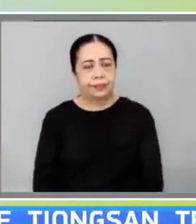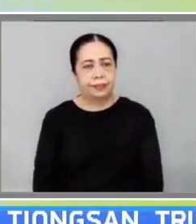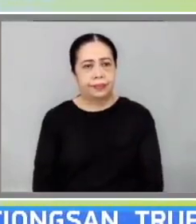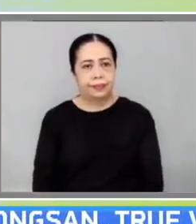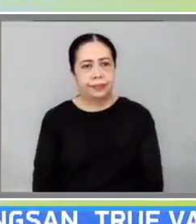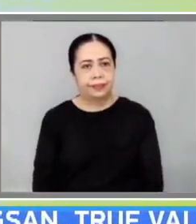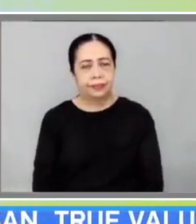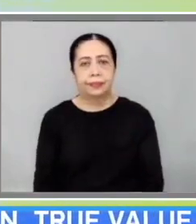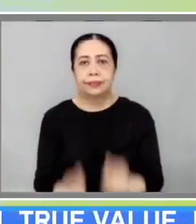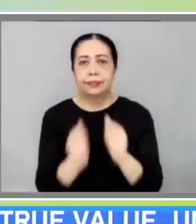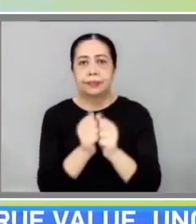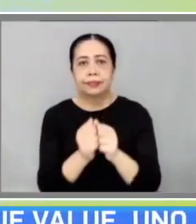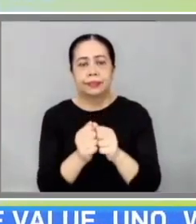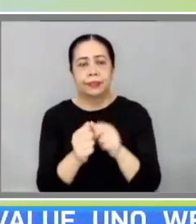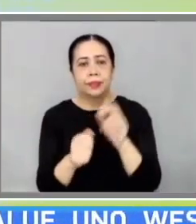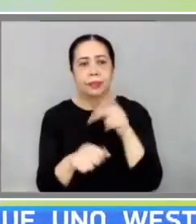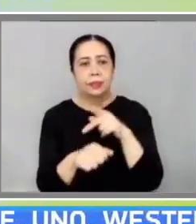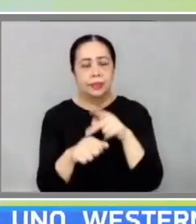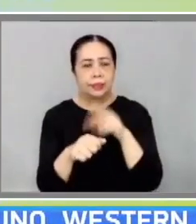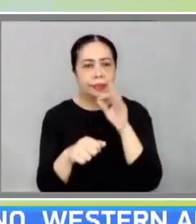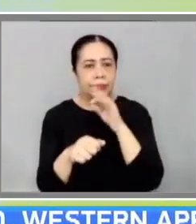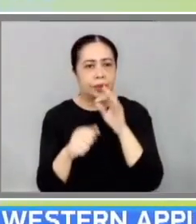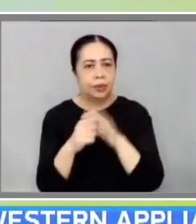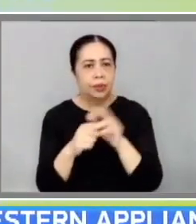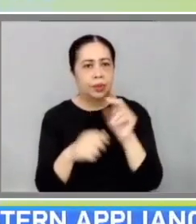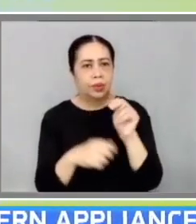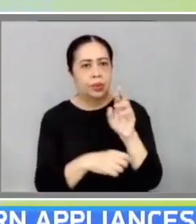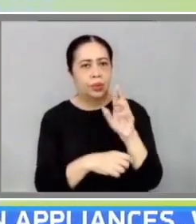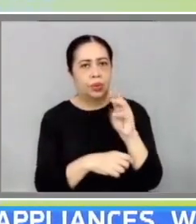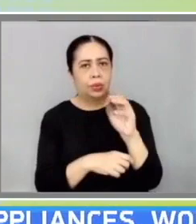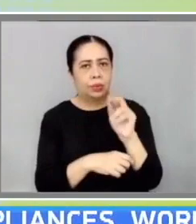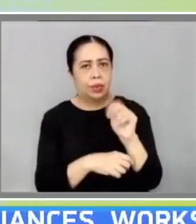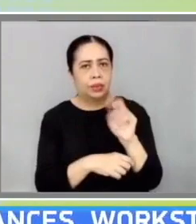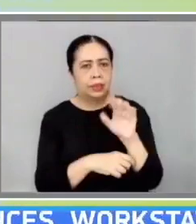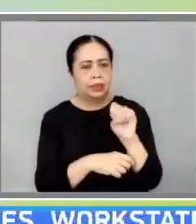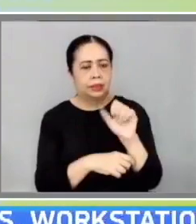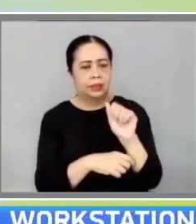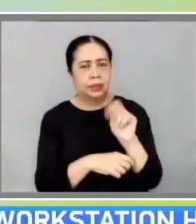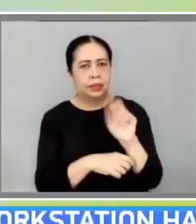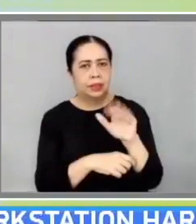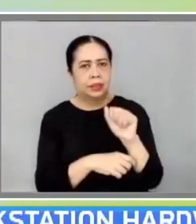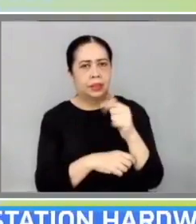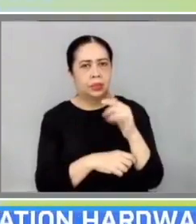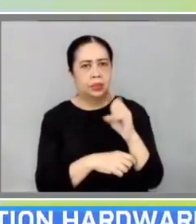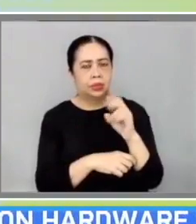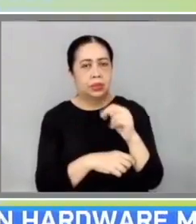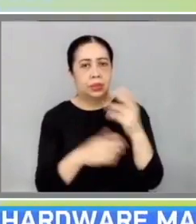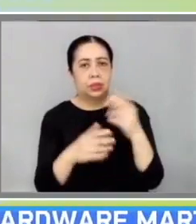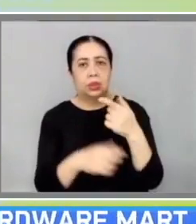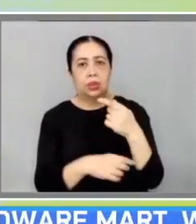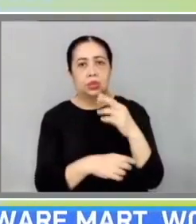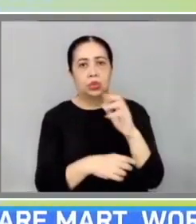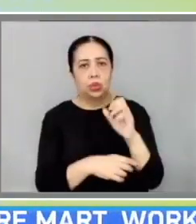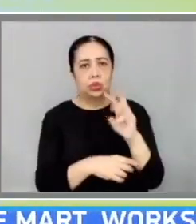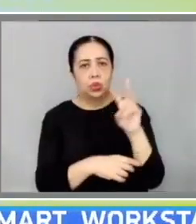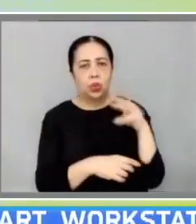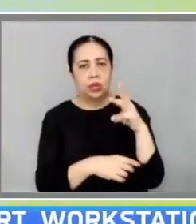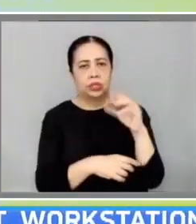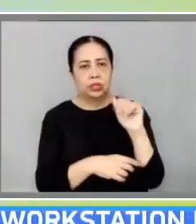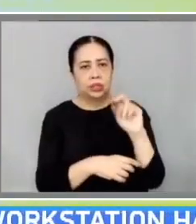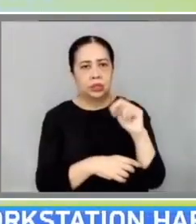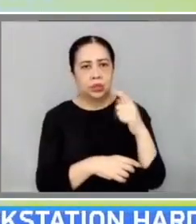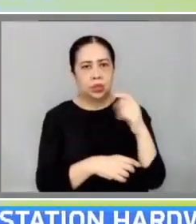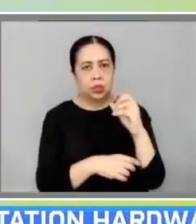Kabilang ang Filipino oncologist na si Dr. Norman San Agustin sa mga binigyang parangal sa George Washington Ball ng American Association of the